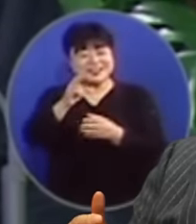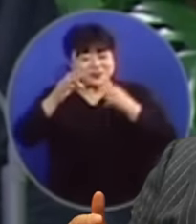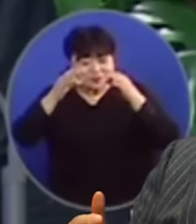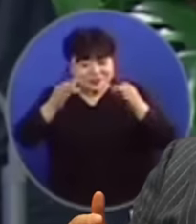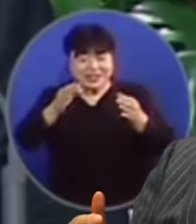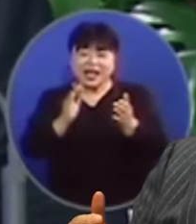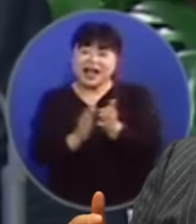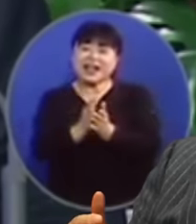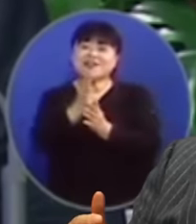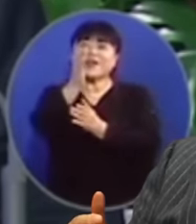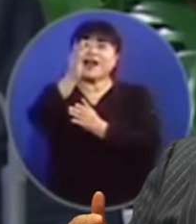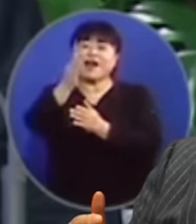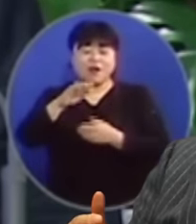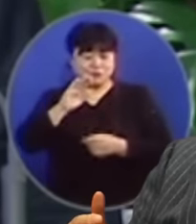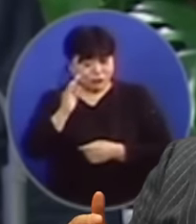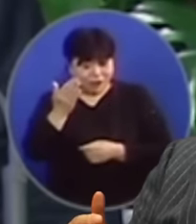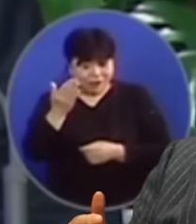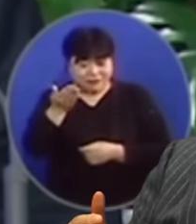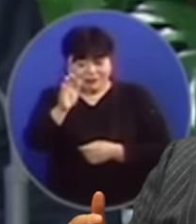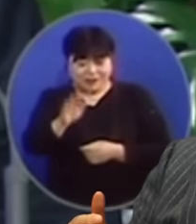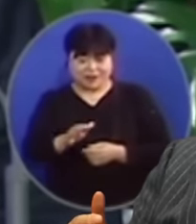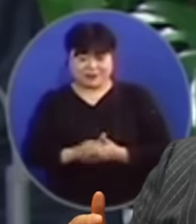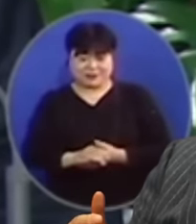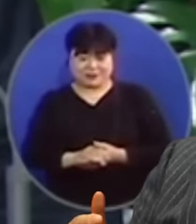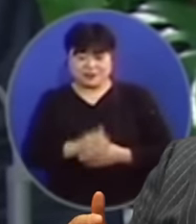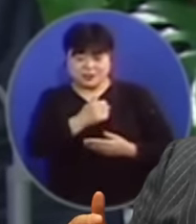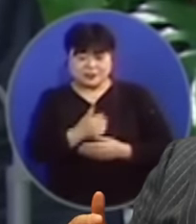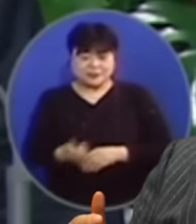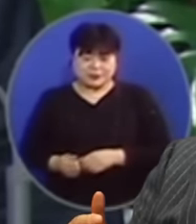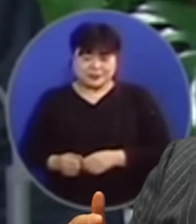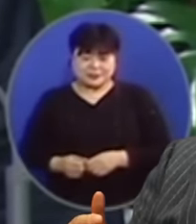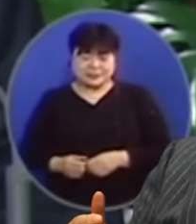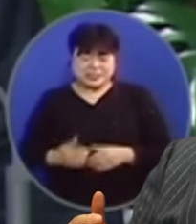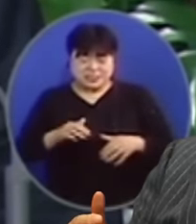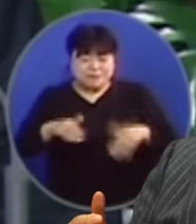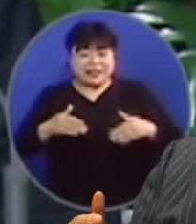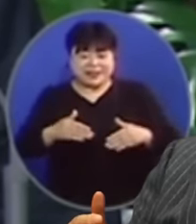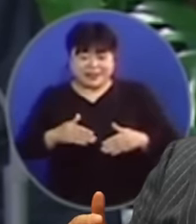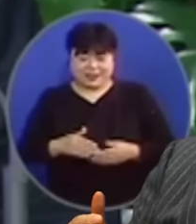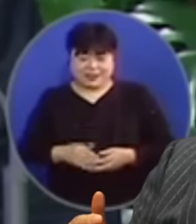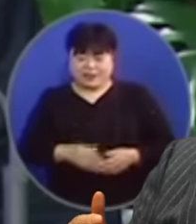찬송합니다, 할렐루야, 뭐 그렇게 하면 돼요. 되는데 죽기 아니면 살기로 해야 될